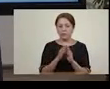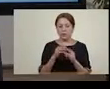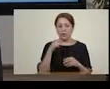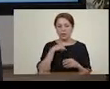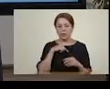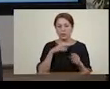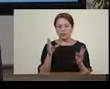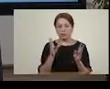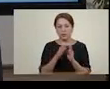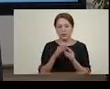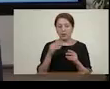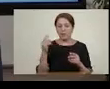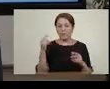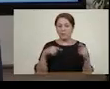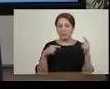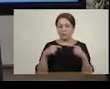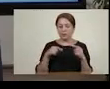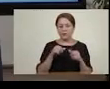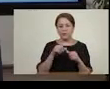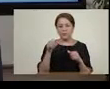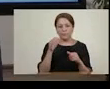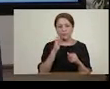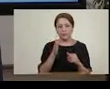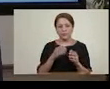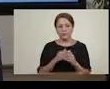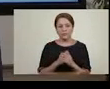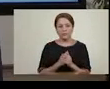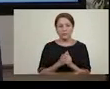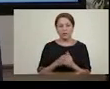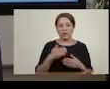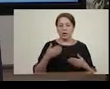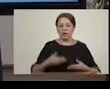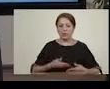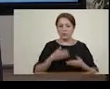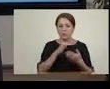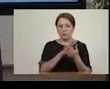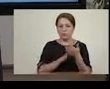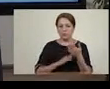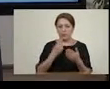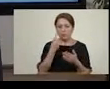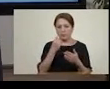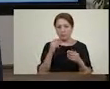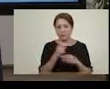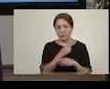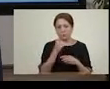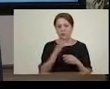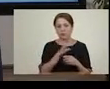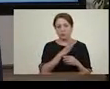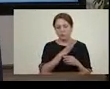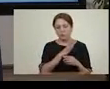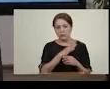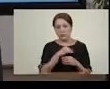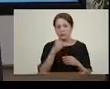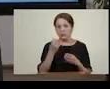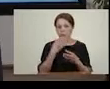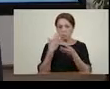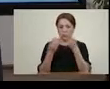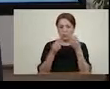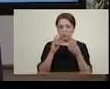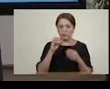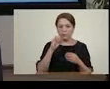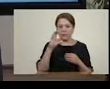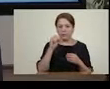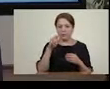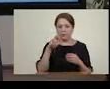bilan bir-biridan farq qiladi. Hayoti davomida bir marta bo'lsa ham gullab, meva to'kadigan o'simliklarni